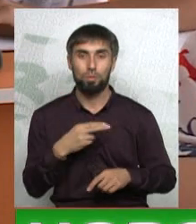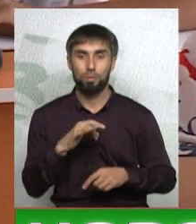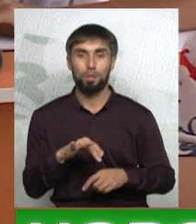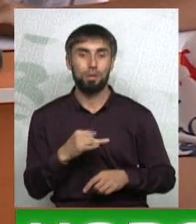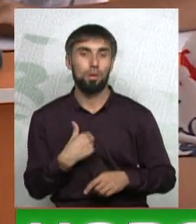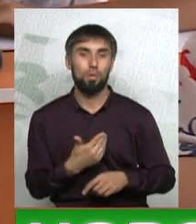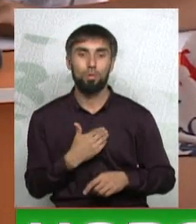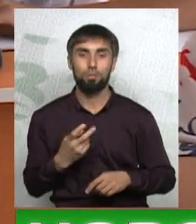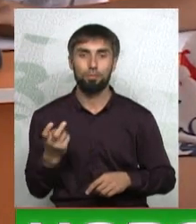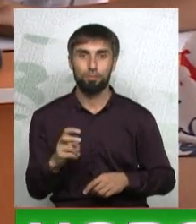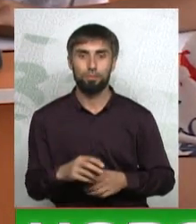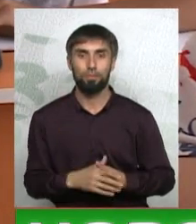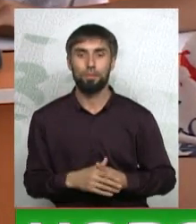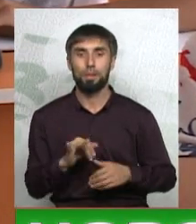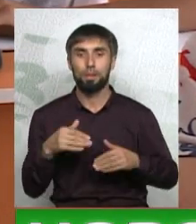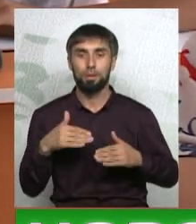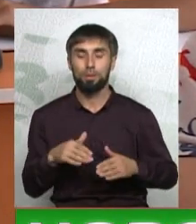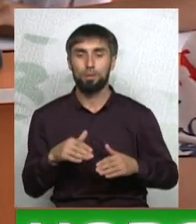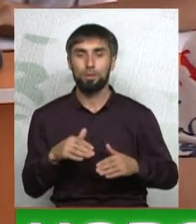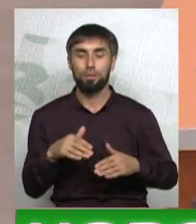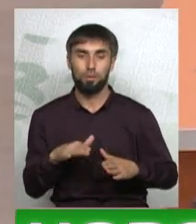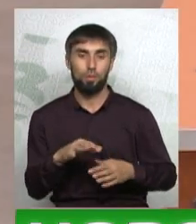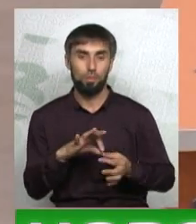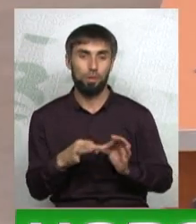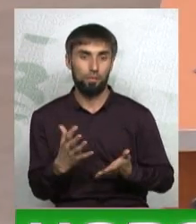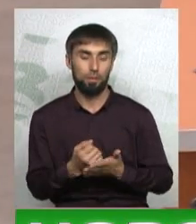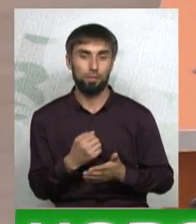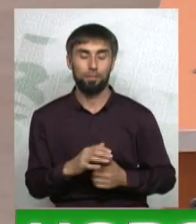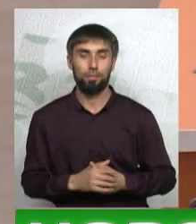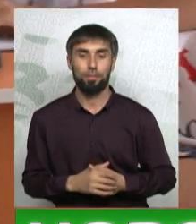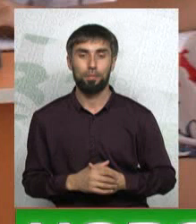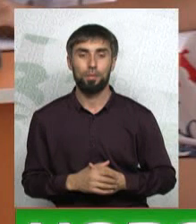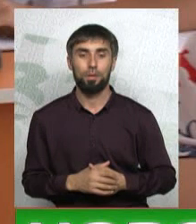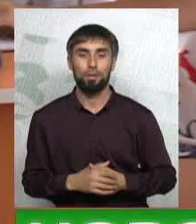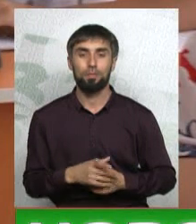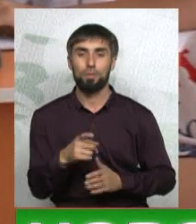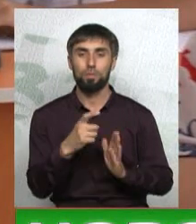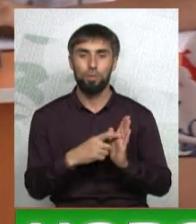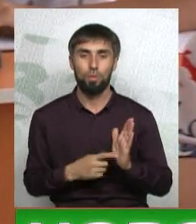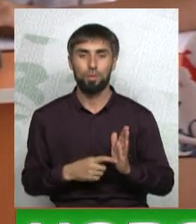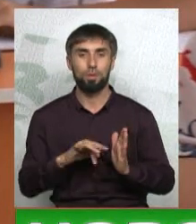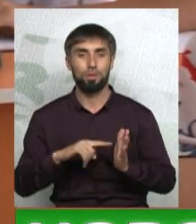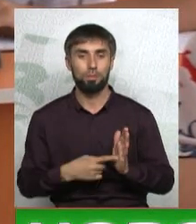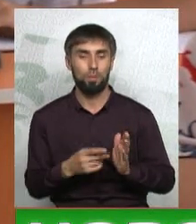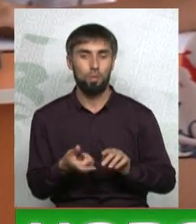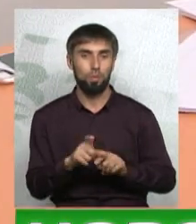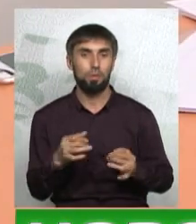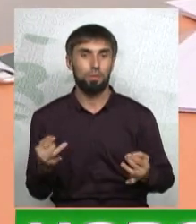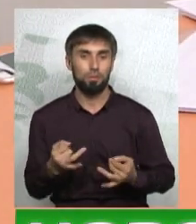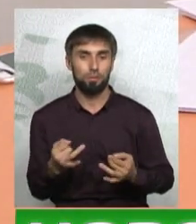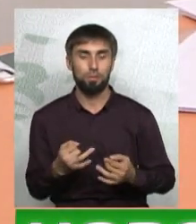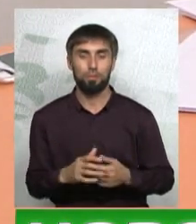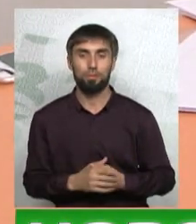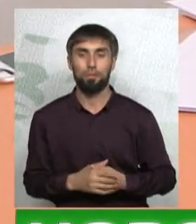захотела сюда приехать, решила олимпиаду и выиграла. Как раз проходим тему четность и делимость, и это очень интересно.